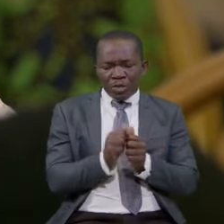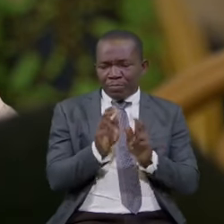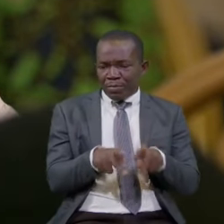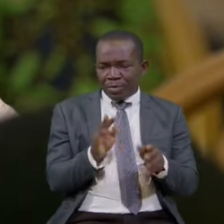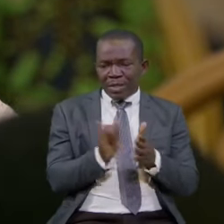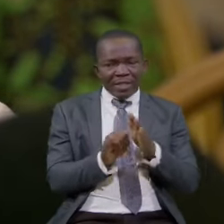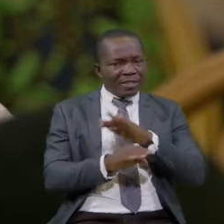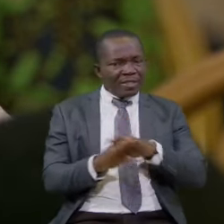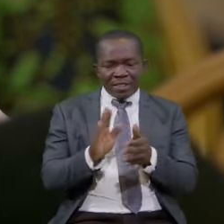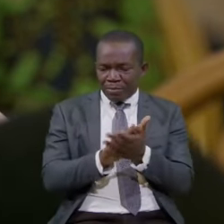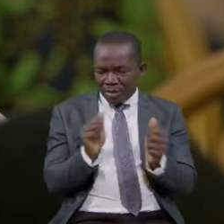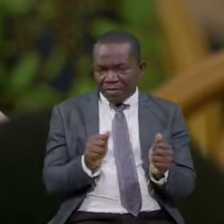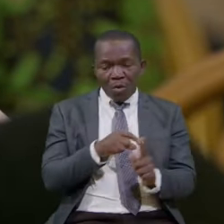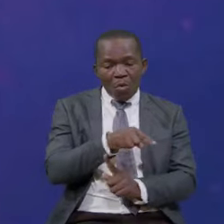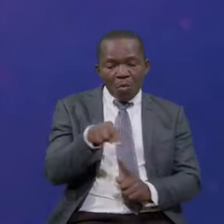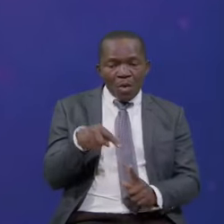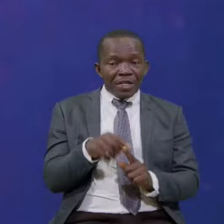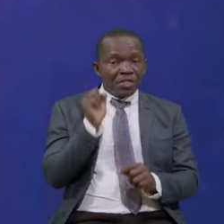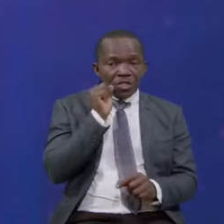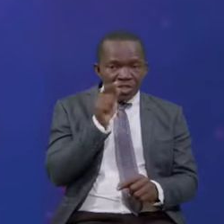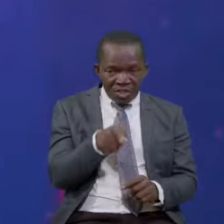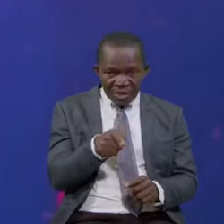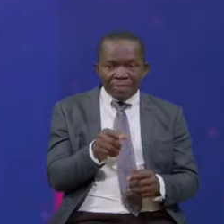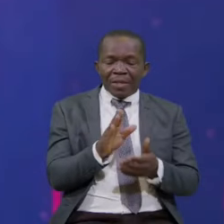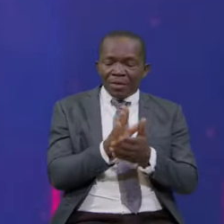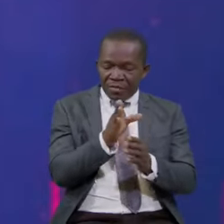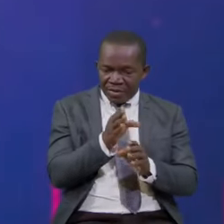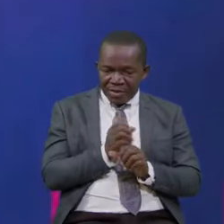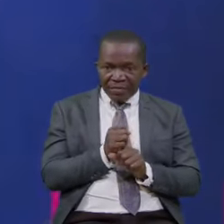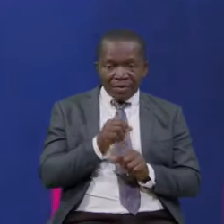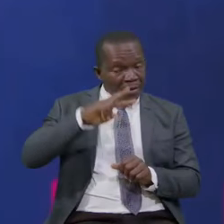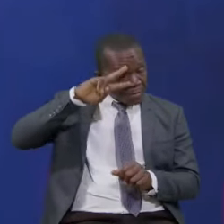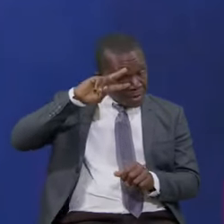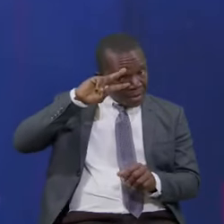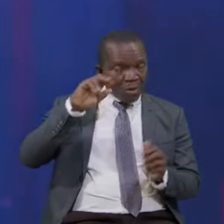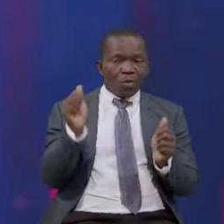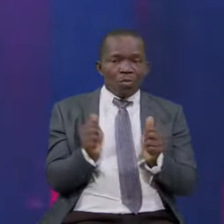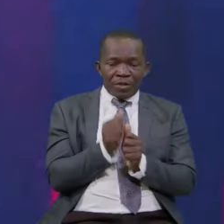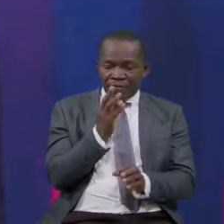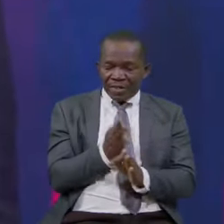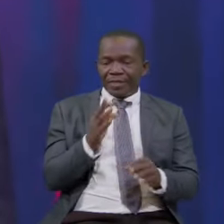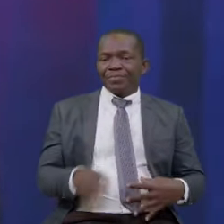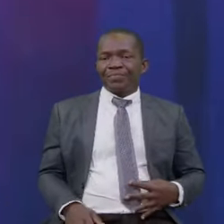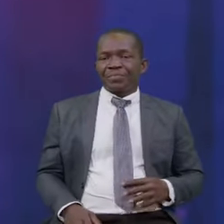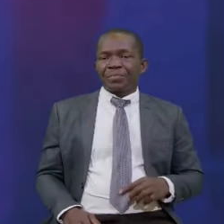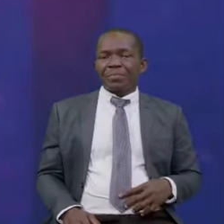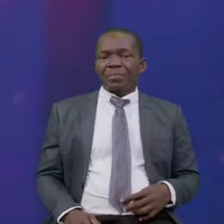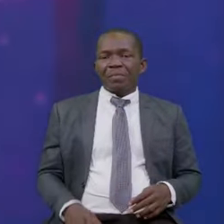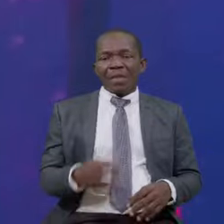quand elle reçu les espions avec père verset 32